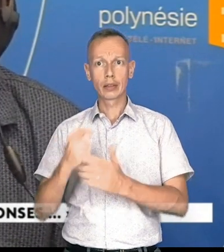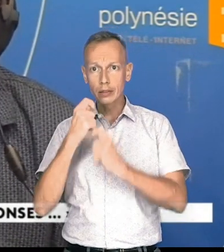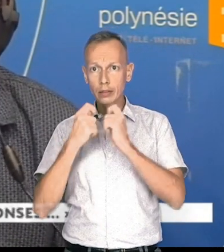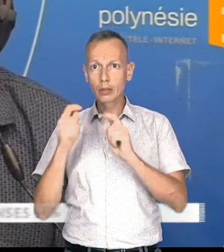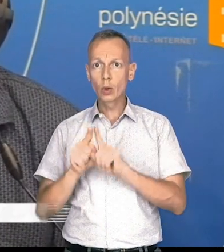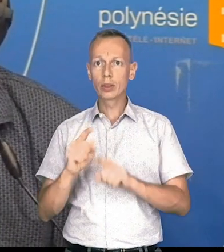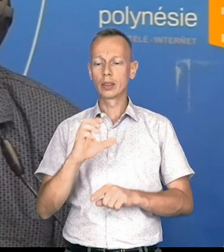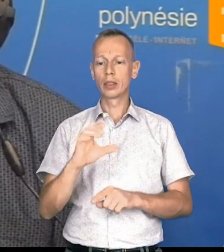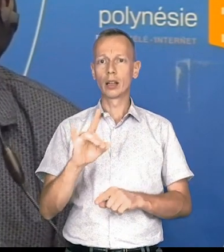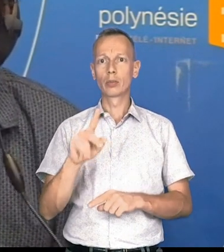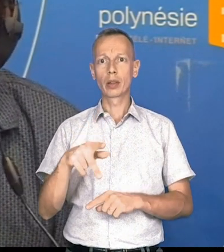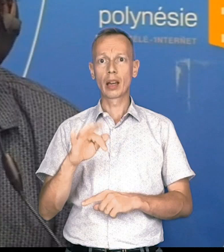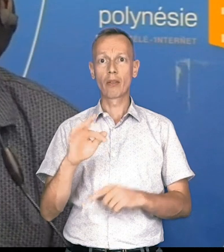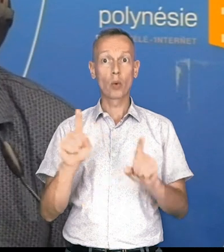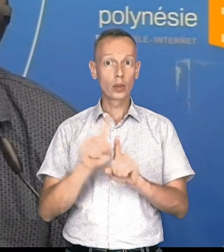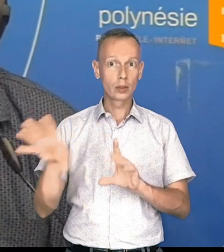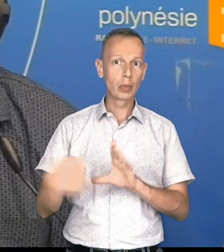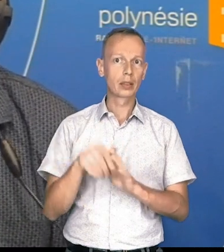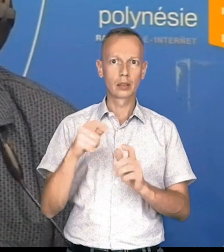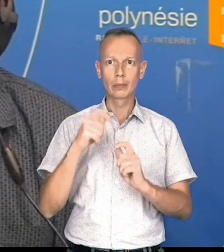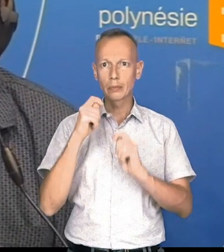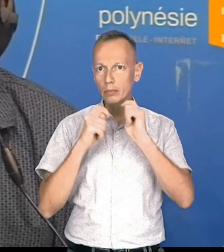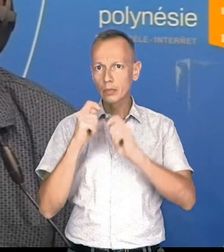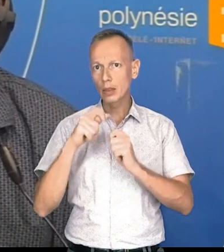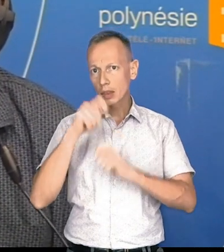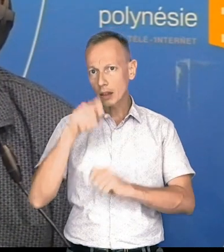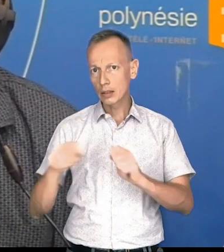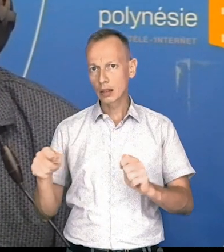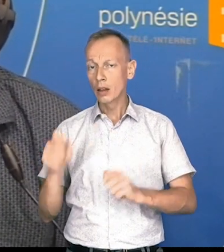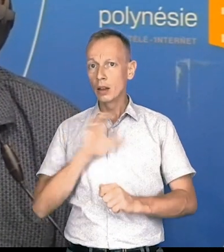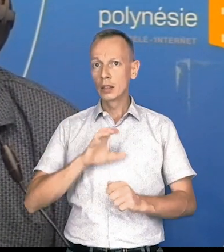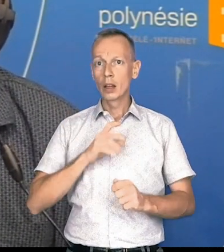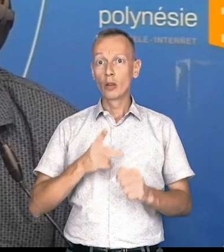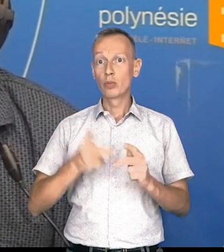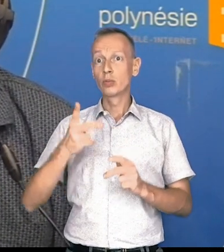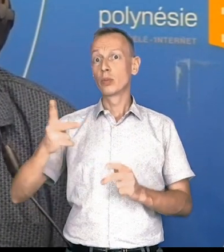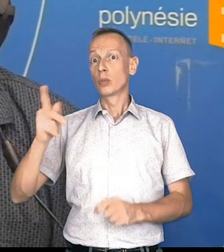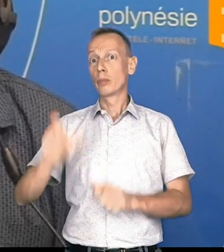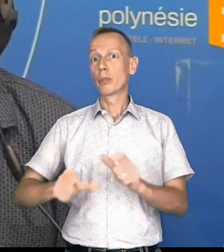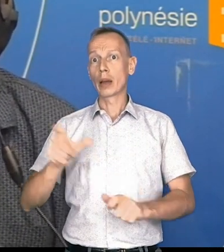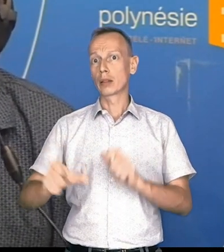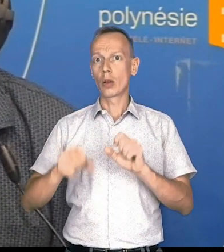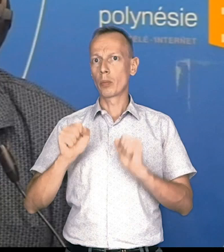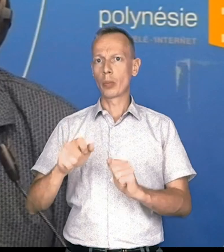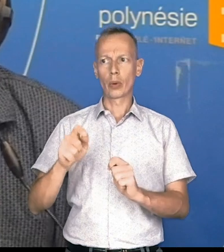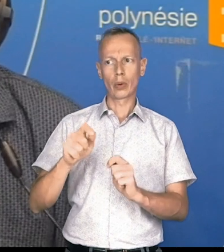l'IFREMER va pouvoir faire des tests, le CHPF va pouvoir faire des tests, afin que le plus grand